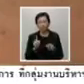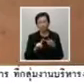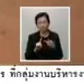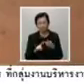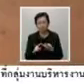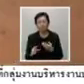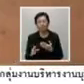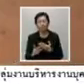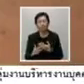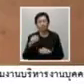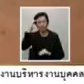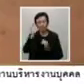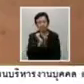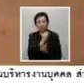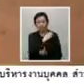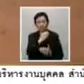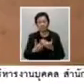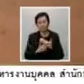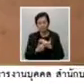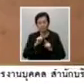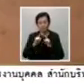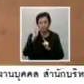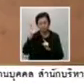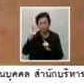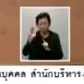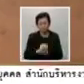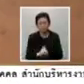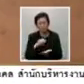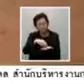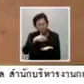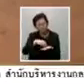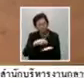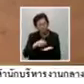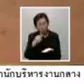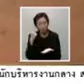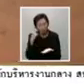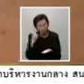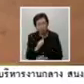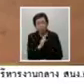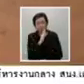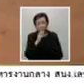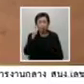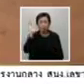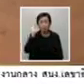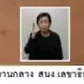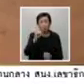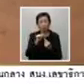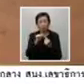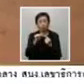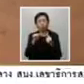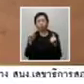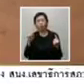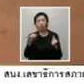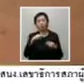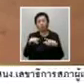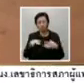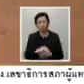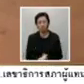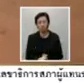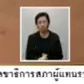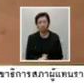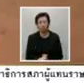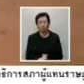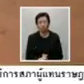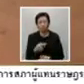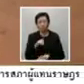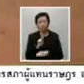ภิปรายผมจะฟังเนื้อหาสาระของท่านเสรีพิสุทธิ์ครับถ้าท่านอภิปรายนอกเหนือจากที่ผมขัดกับ